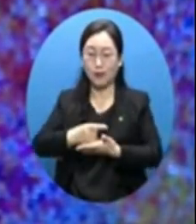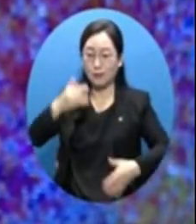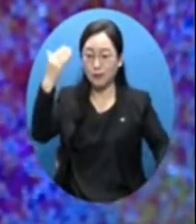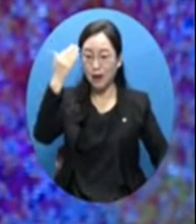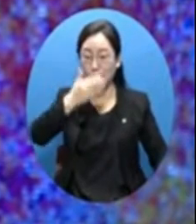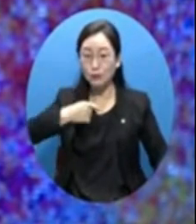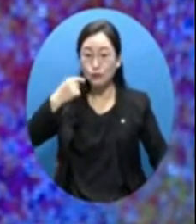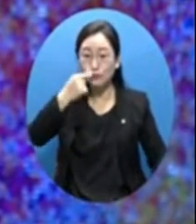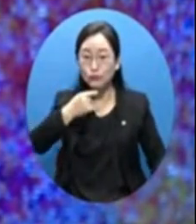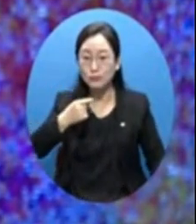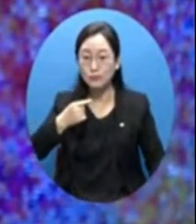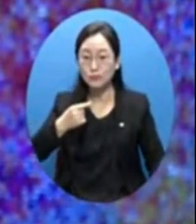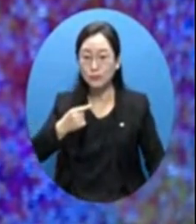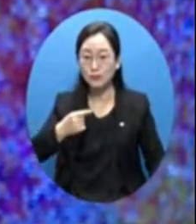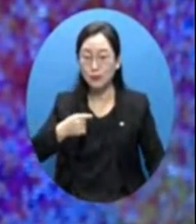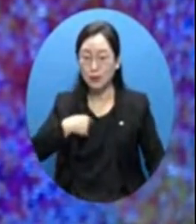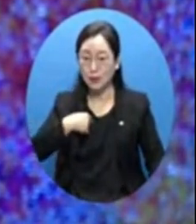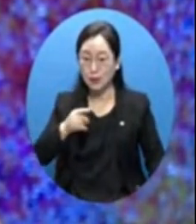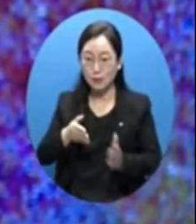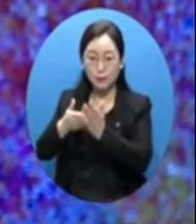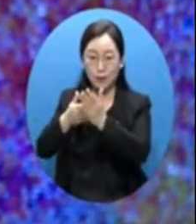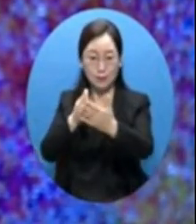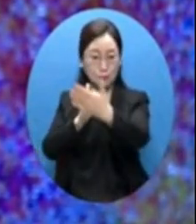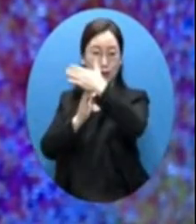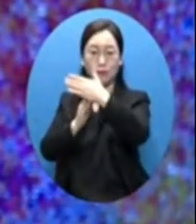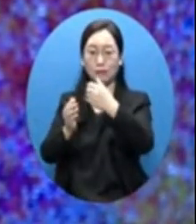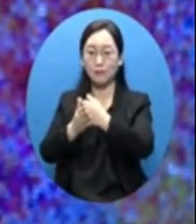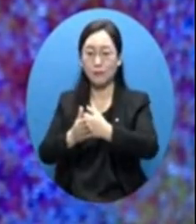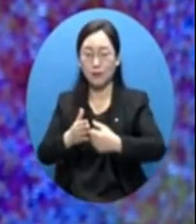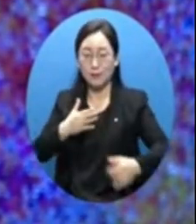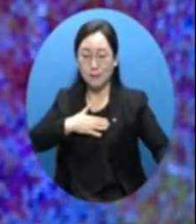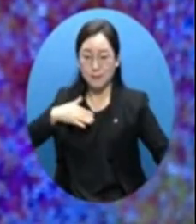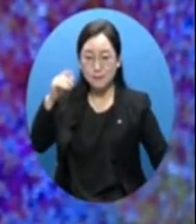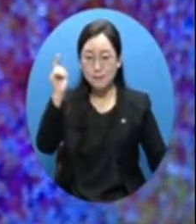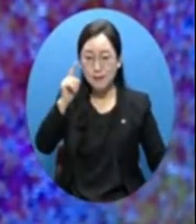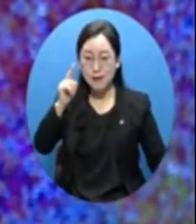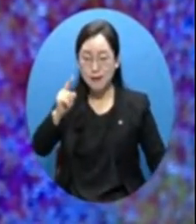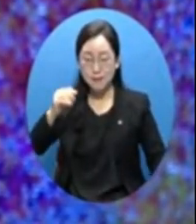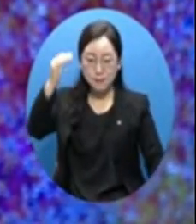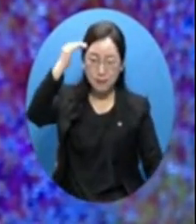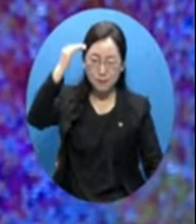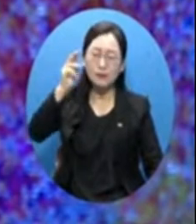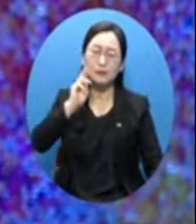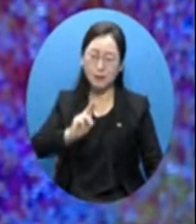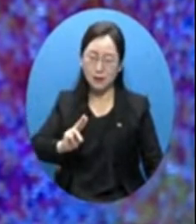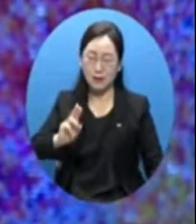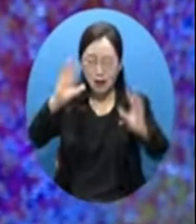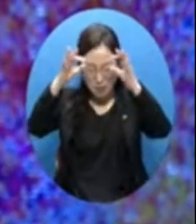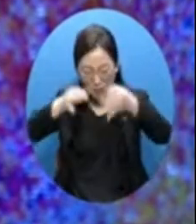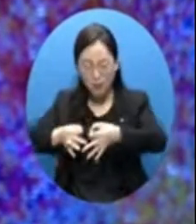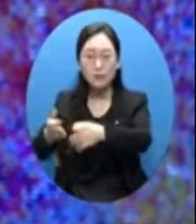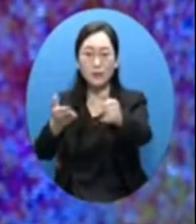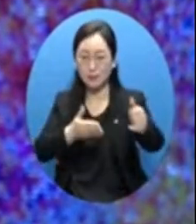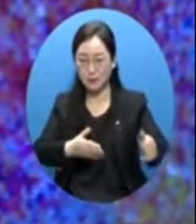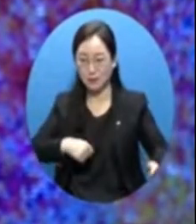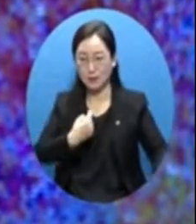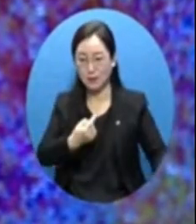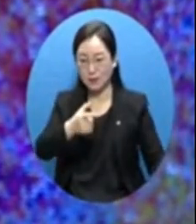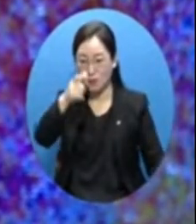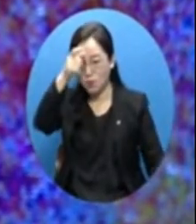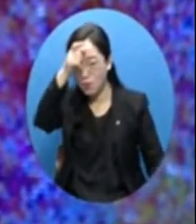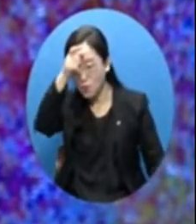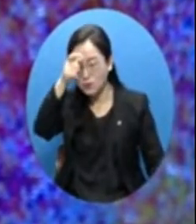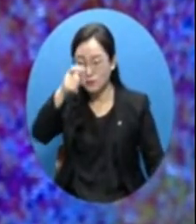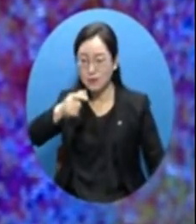자기들이 주장하는 것을 받아들이지 않는다고 문제를 일으키지 않는지 우리 자신을 돌아봐야 될 것입니다. 늘 자기 주장만 하고 자기의 큰 소리를